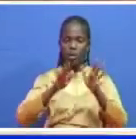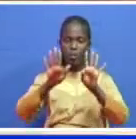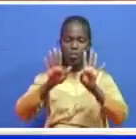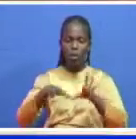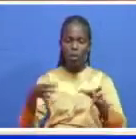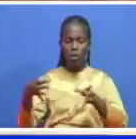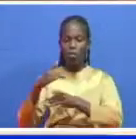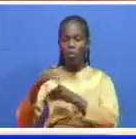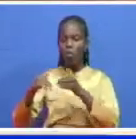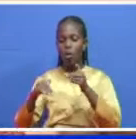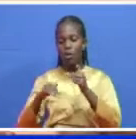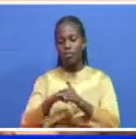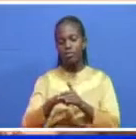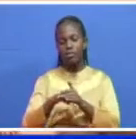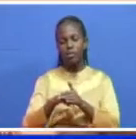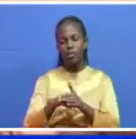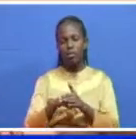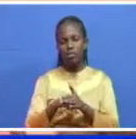ondhe kuwati ya kithio.